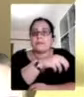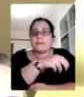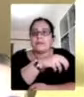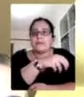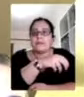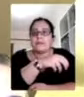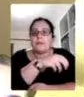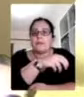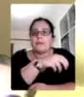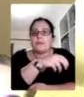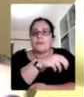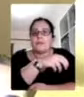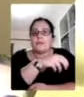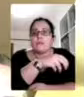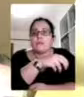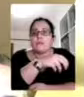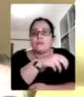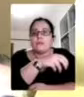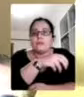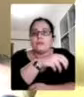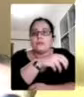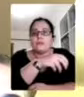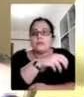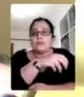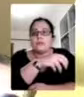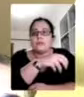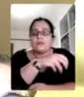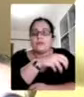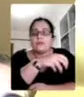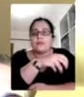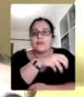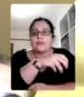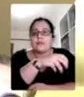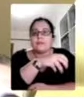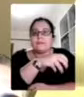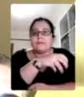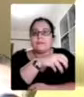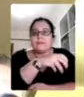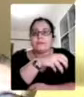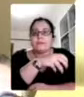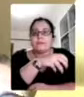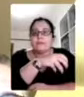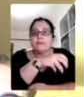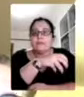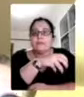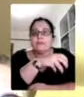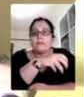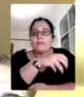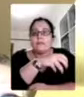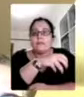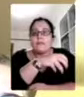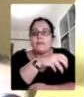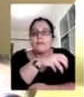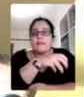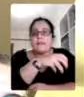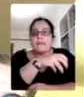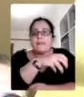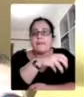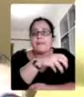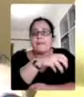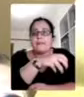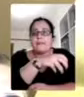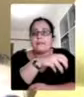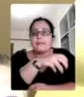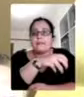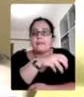şeyler konuştuk. Bir onlarla ilgili sipariş vermiş bir firma var. O gelen siparişin nasıl çıktığı ile ilgili bir onlardan feedback alıp ona